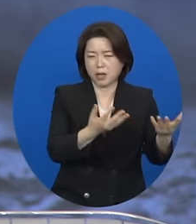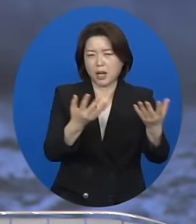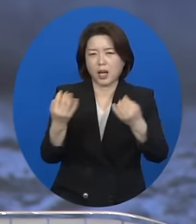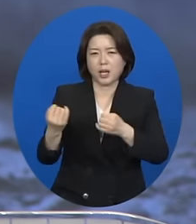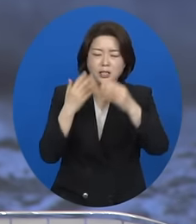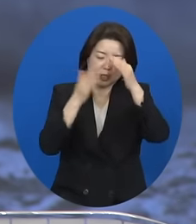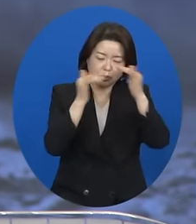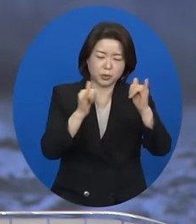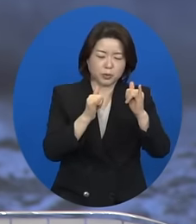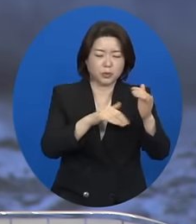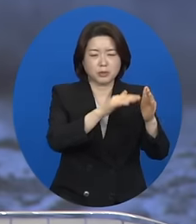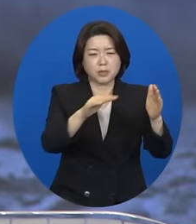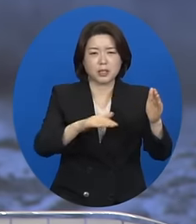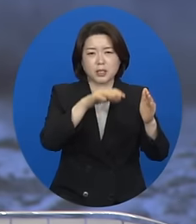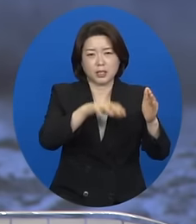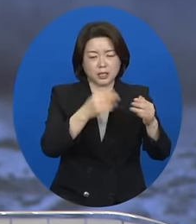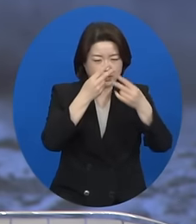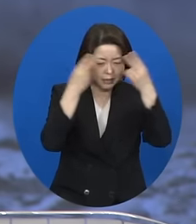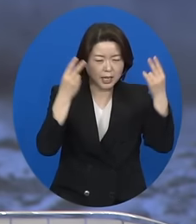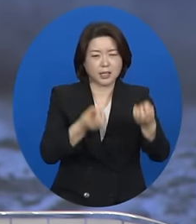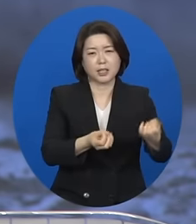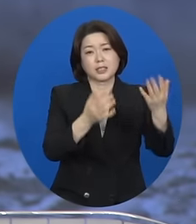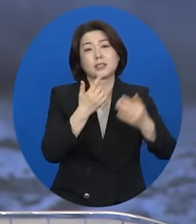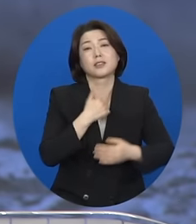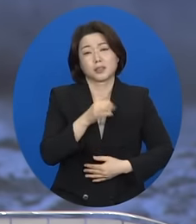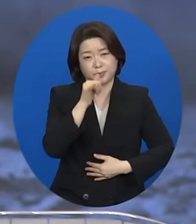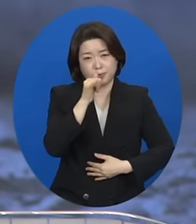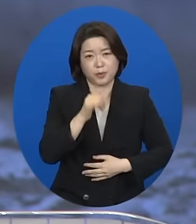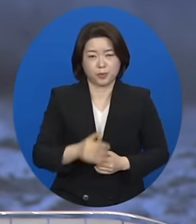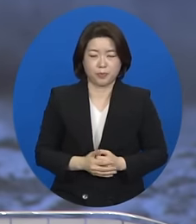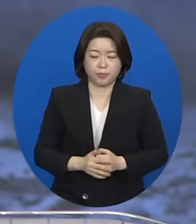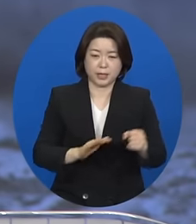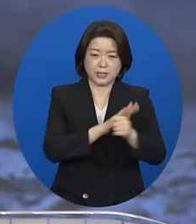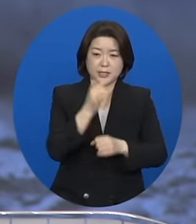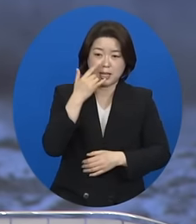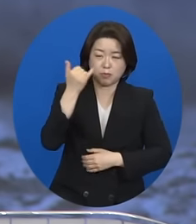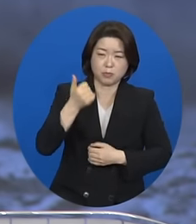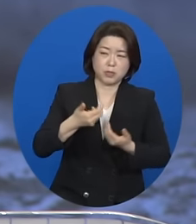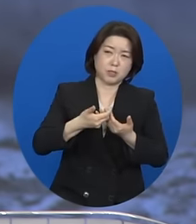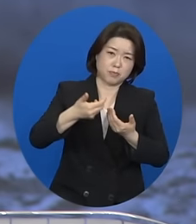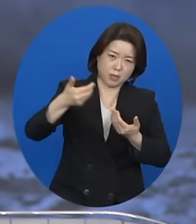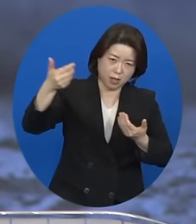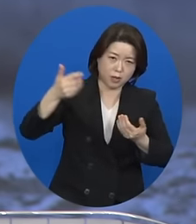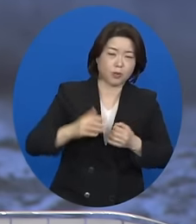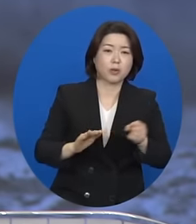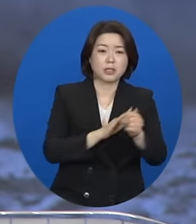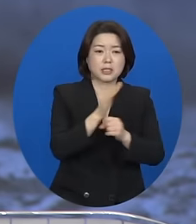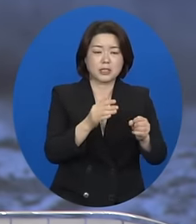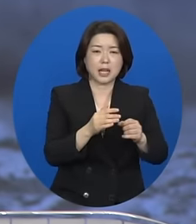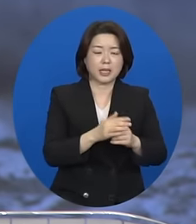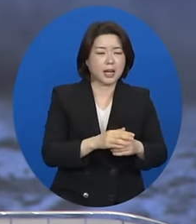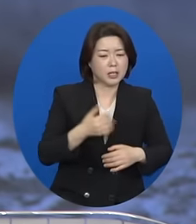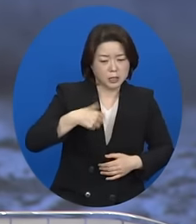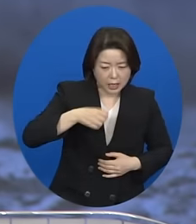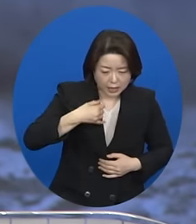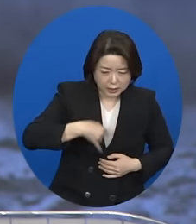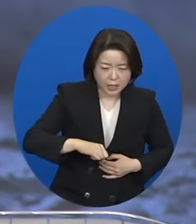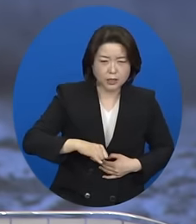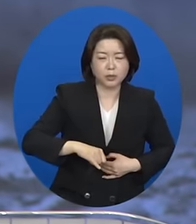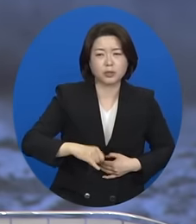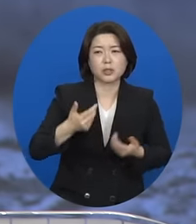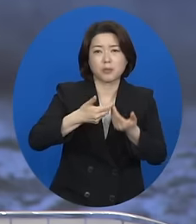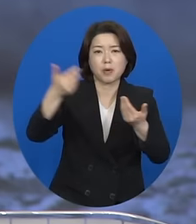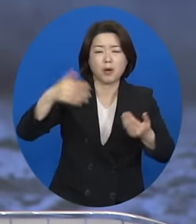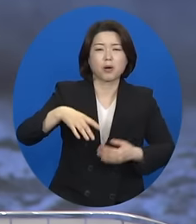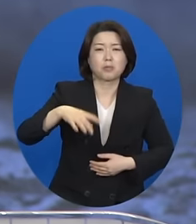가정을 장례를 치러야 했습니다 사랑하는 부모님을 떠나 보내야 했고 사랑하는 심지어 자녀를 먼저 보내야는